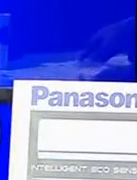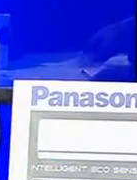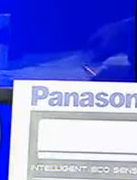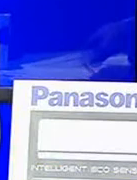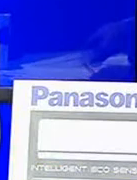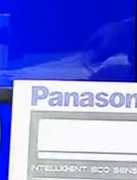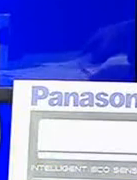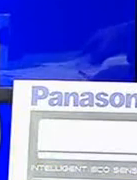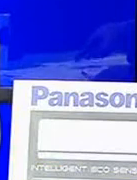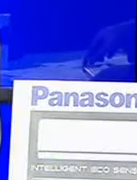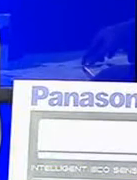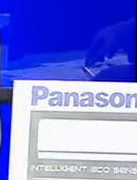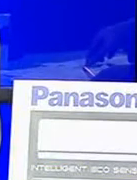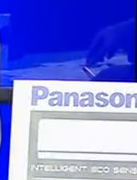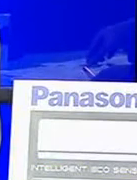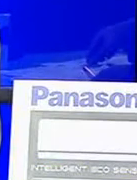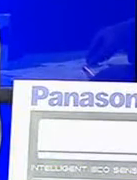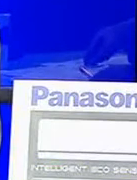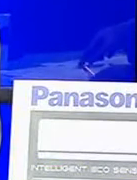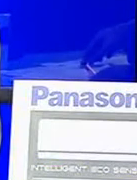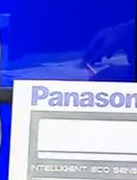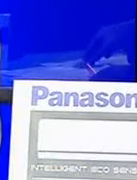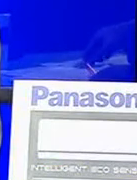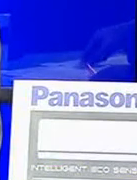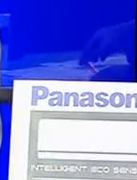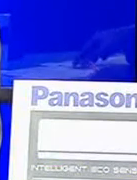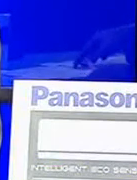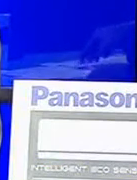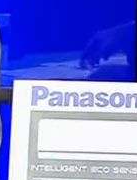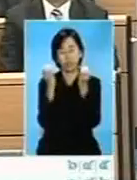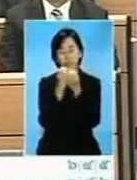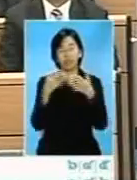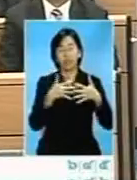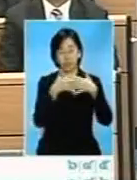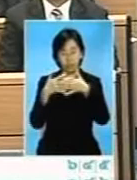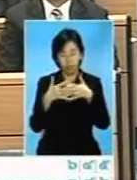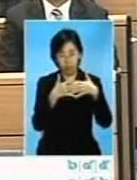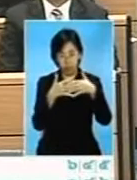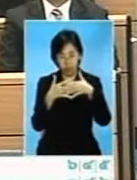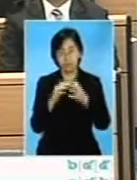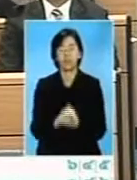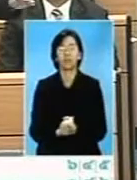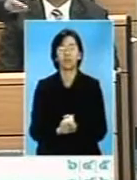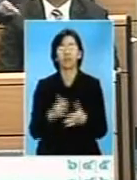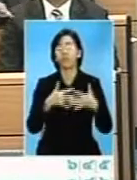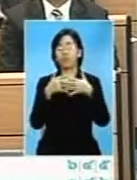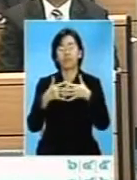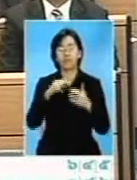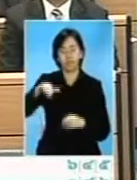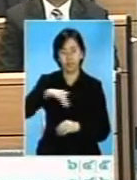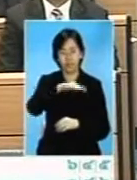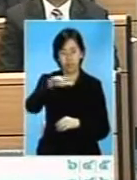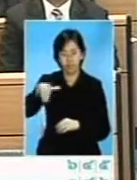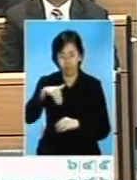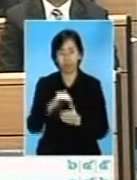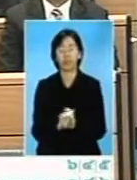ครับที่ระบุเอาไว้นะครับบอกว่าเป็นมาตราที่ให้สิทธิประชาชนในการพิทักษ์ปกป้องรัฐธรรมนูญเพราะมีประชาม